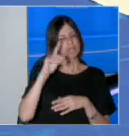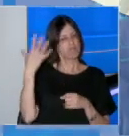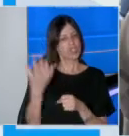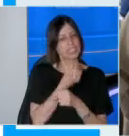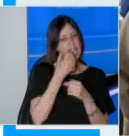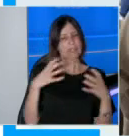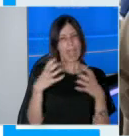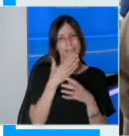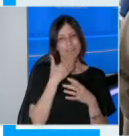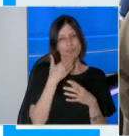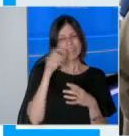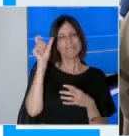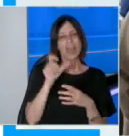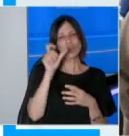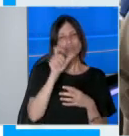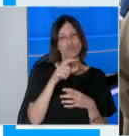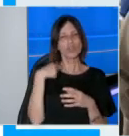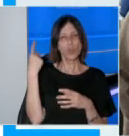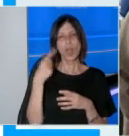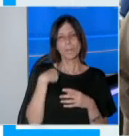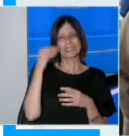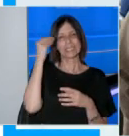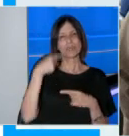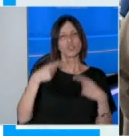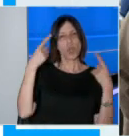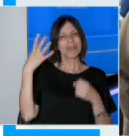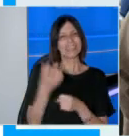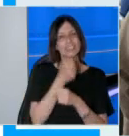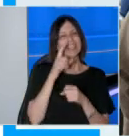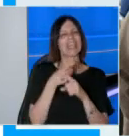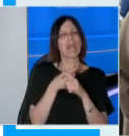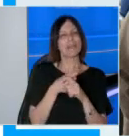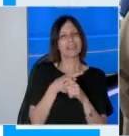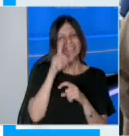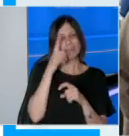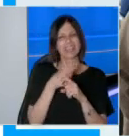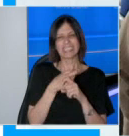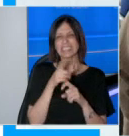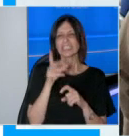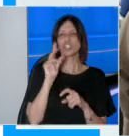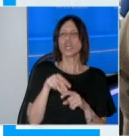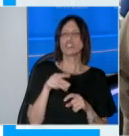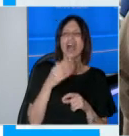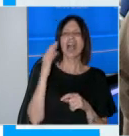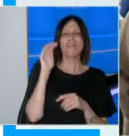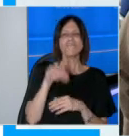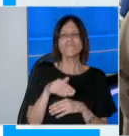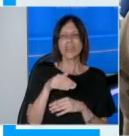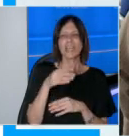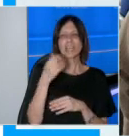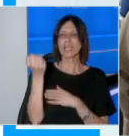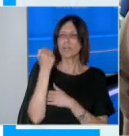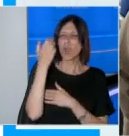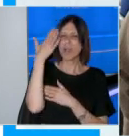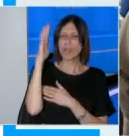העם היהודי ואת האנושות כולה. היום אנו מציינים את יום הניצחון על גרמניה הנאצית. חיים בינינו אלפי גיבורים, אלמונים,